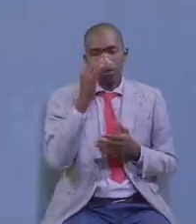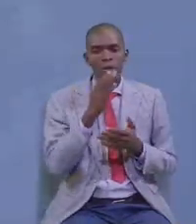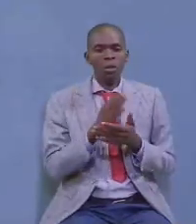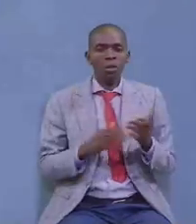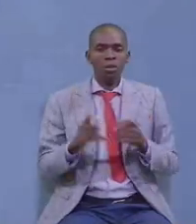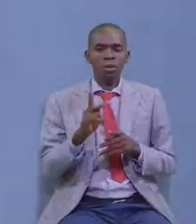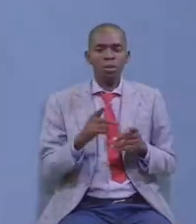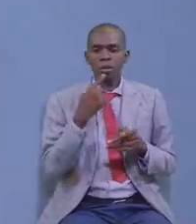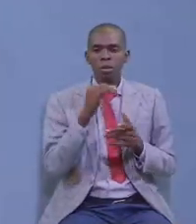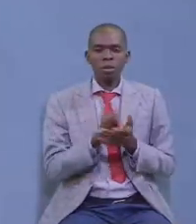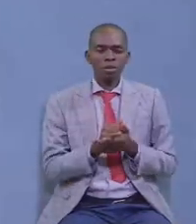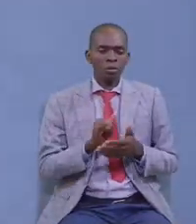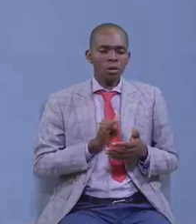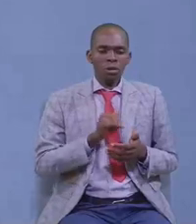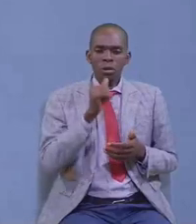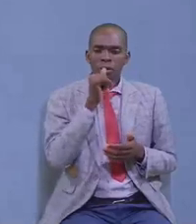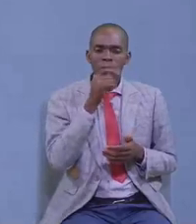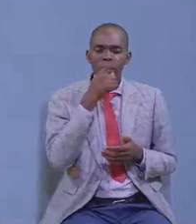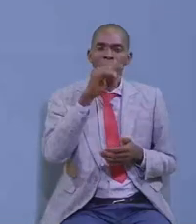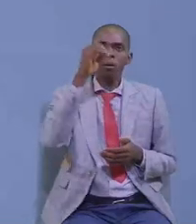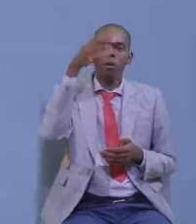Il dit des gens qui sont venus.